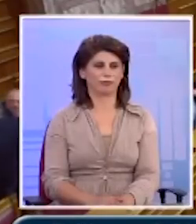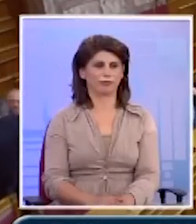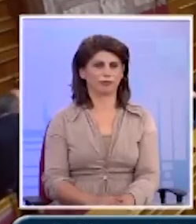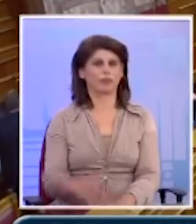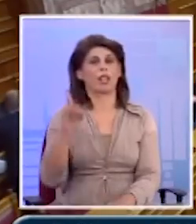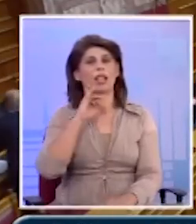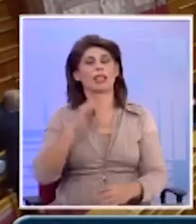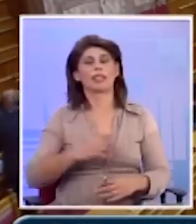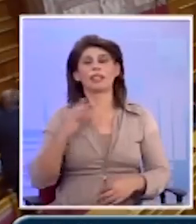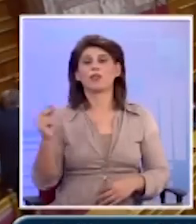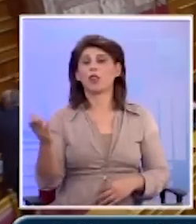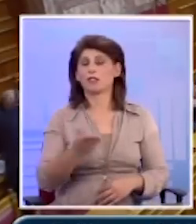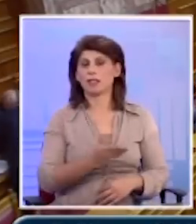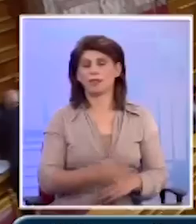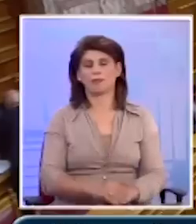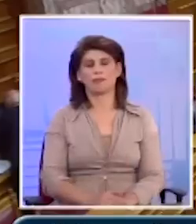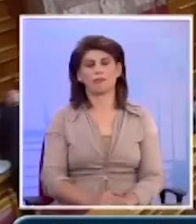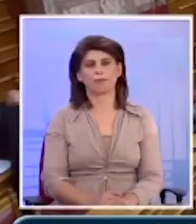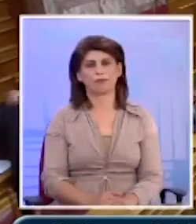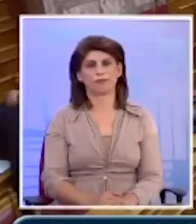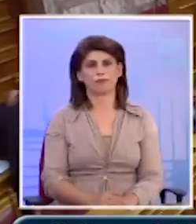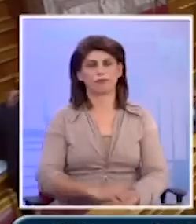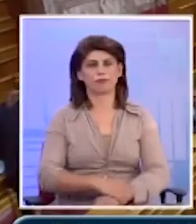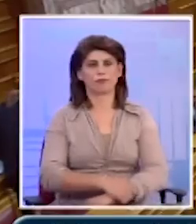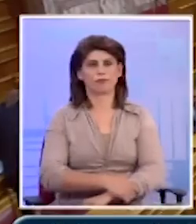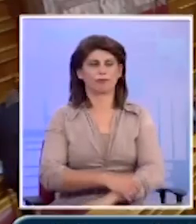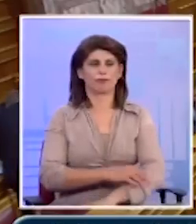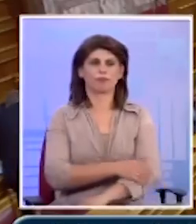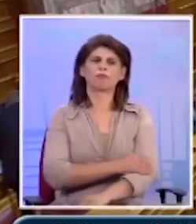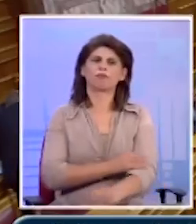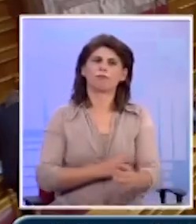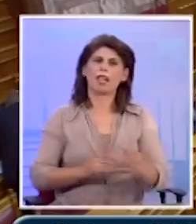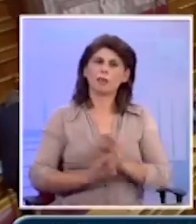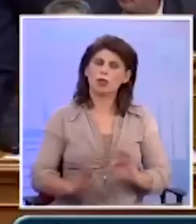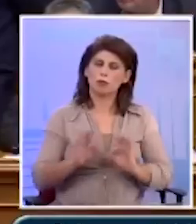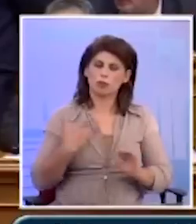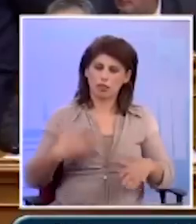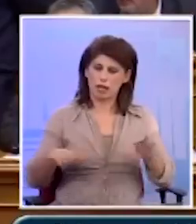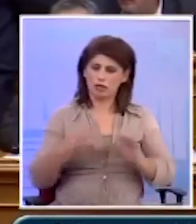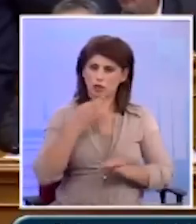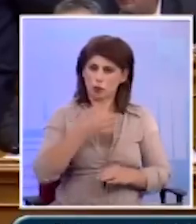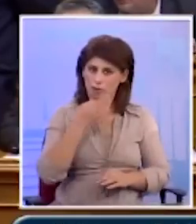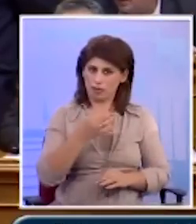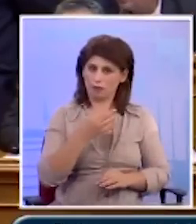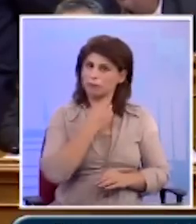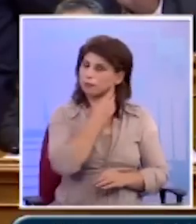Κυρίες και κύριοι βουλευτές, ετοιμαζόμουν να ξεκινήσω την τοποθέτησή μου λέγοντας...